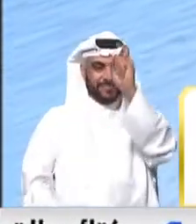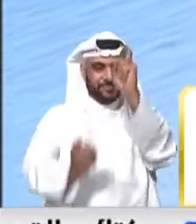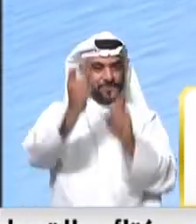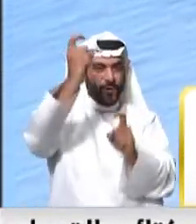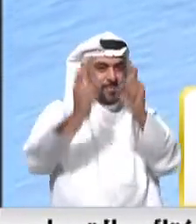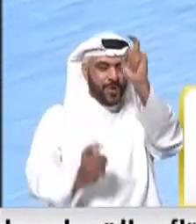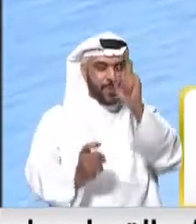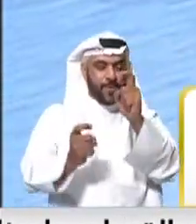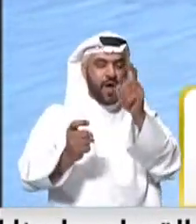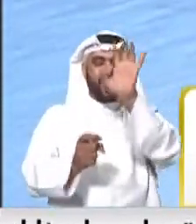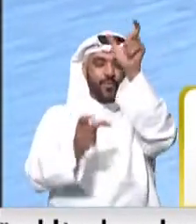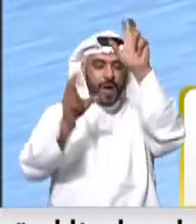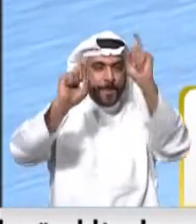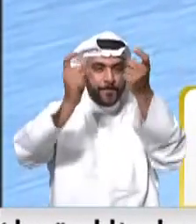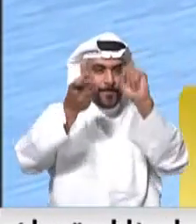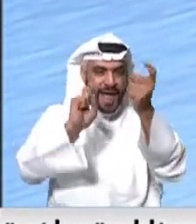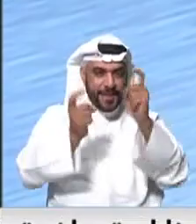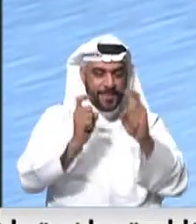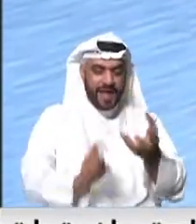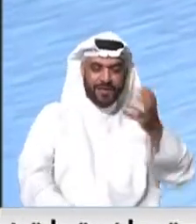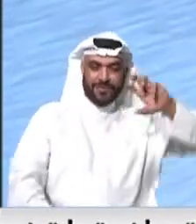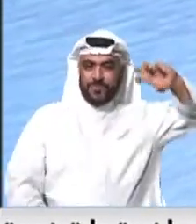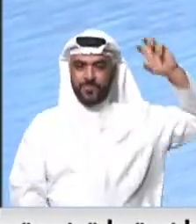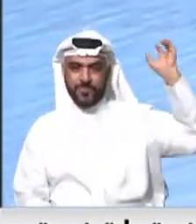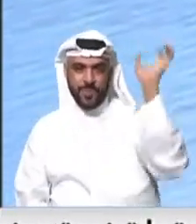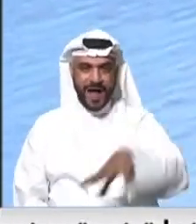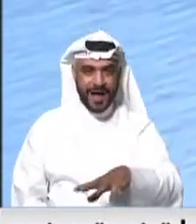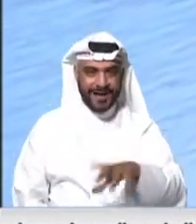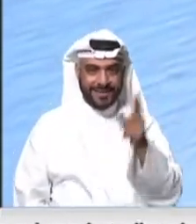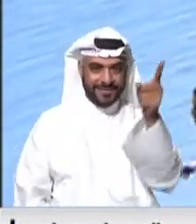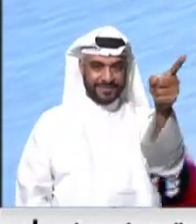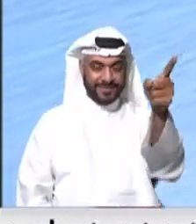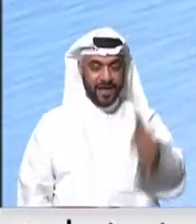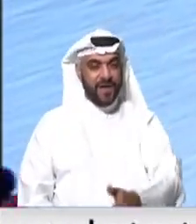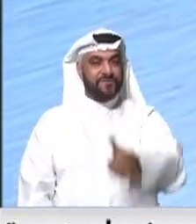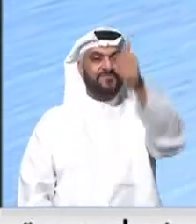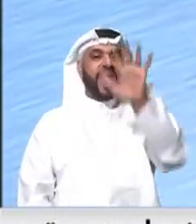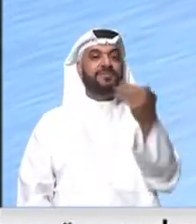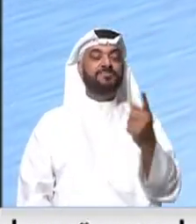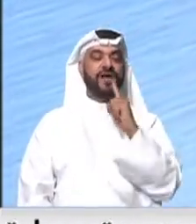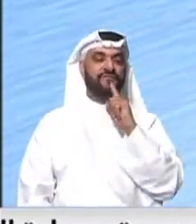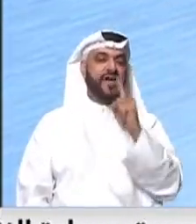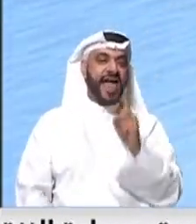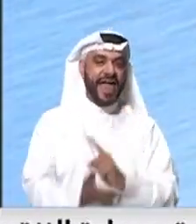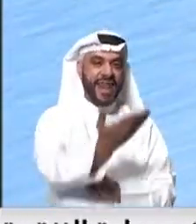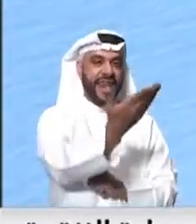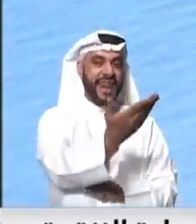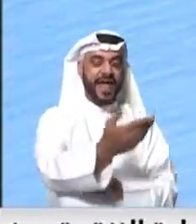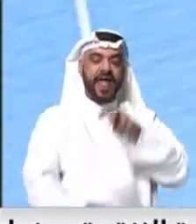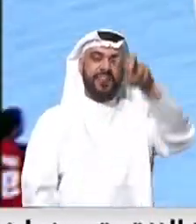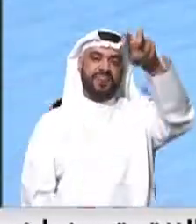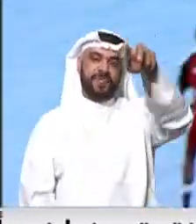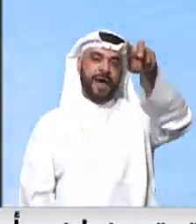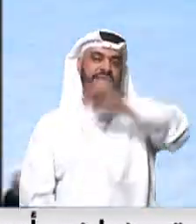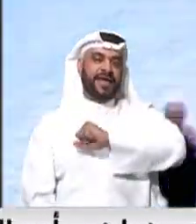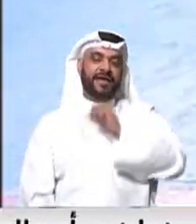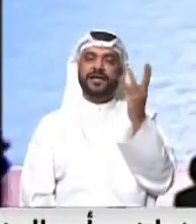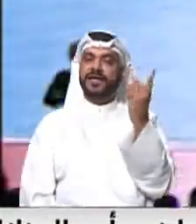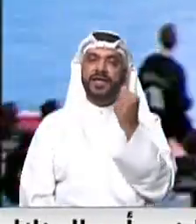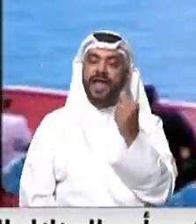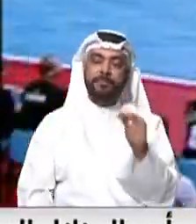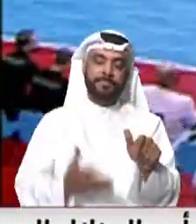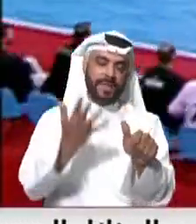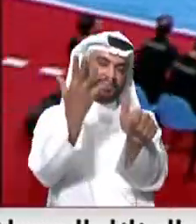الجوله التاسعه من الدوري العام لكره اليد بهذا الفوز رفع الفاحي رصيده الى ثمان نقاط وضعته في المركز